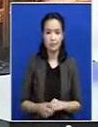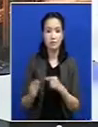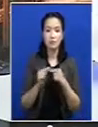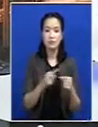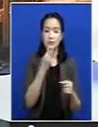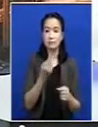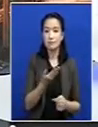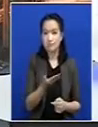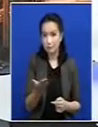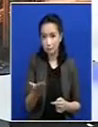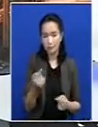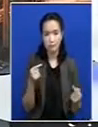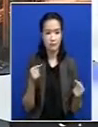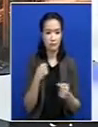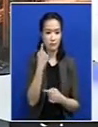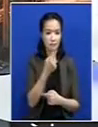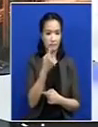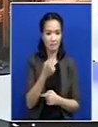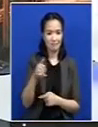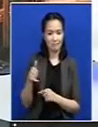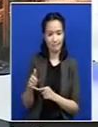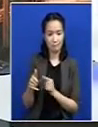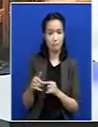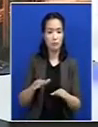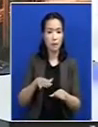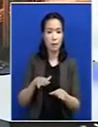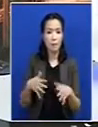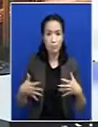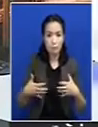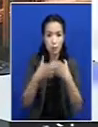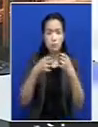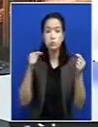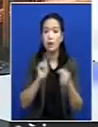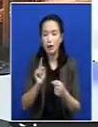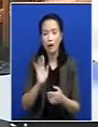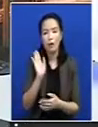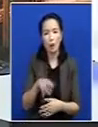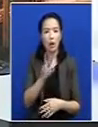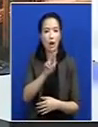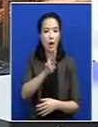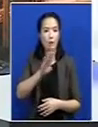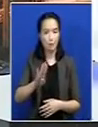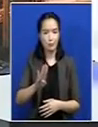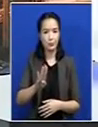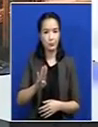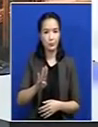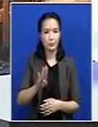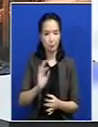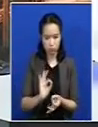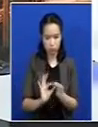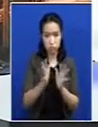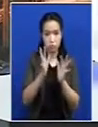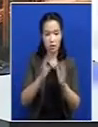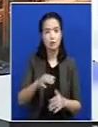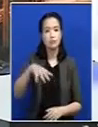ดูกันต่อครับคุณผู้ชมจากกรณีของอุบัติเหตุกับระบบดับเพลิงที่ธนาคารไทยพาณิชย์สำนัก